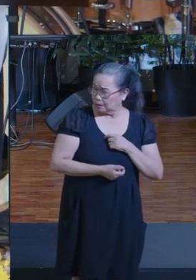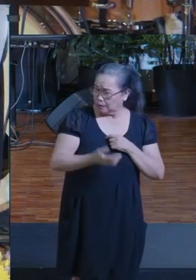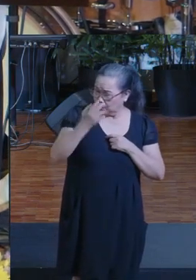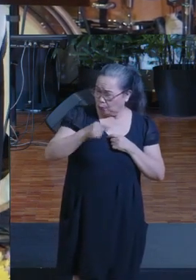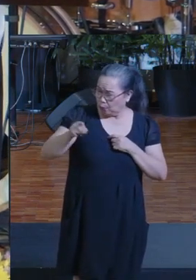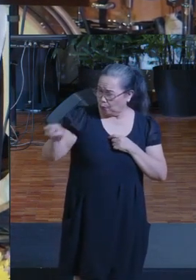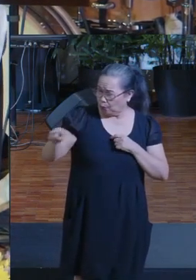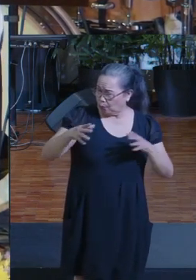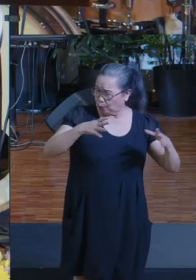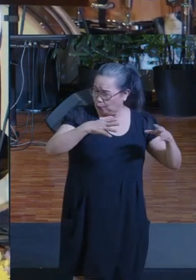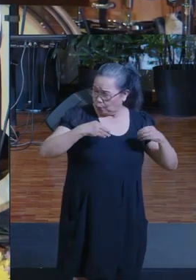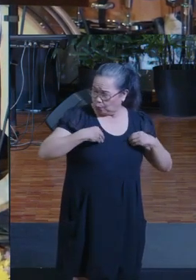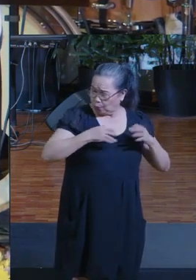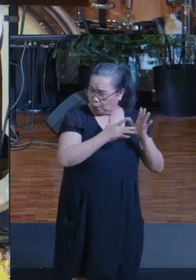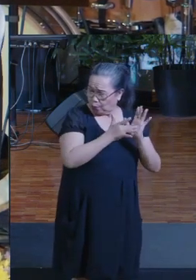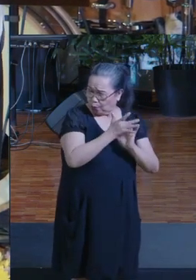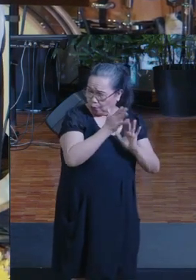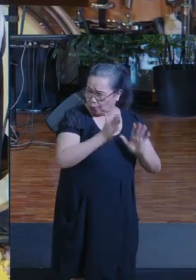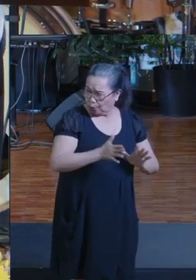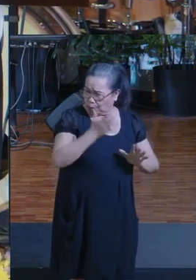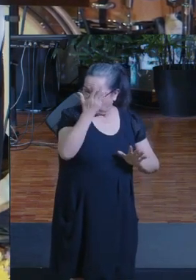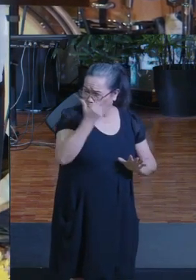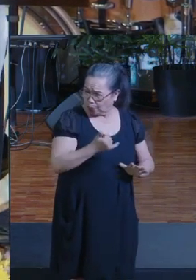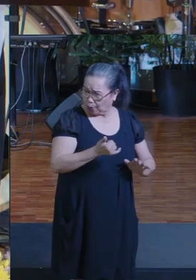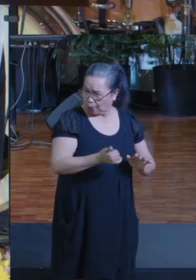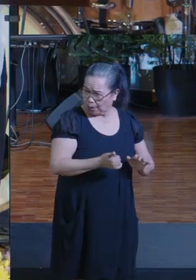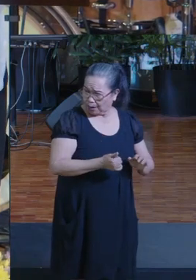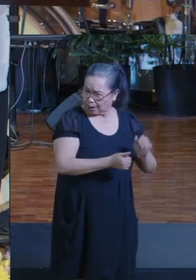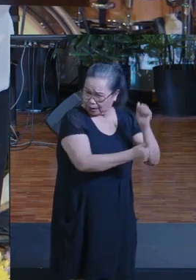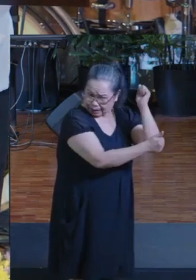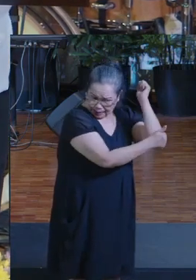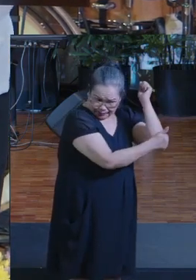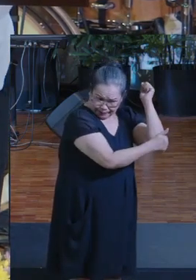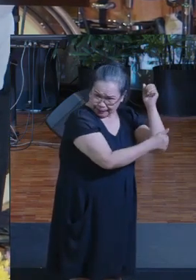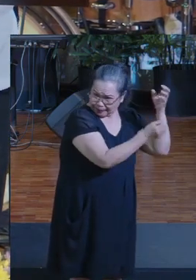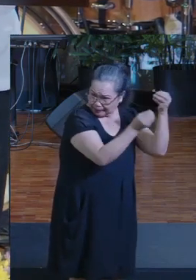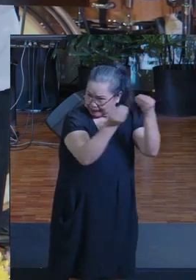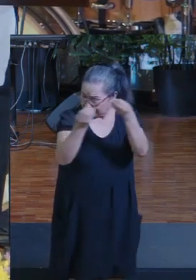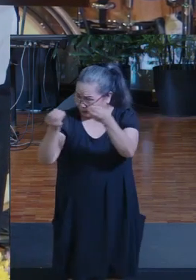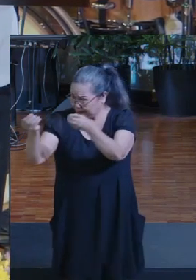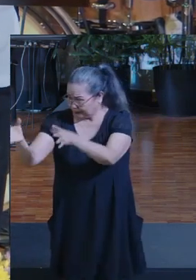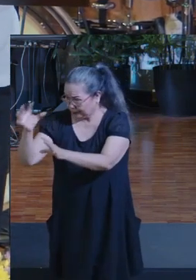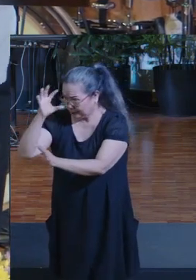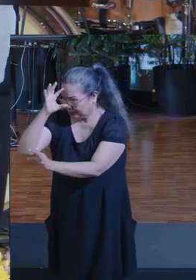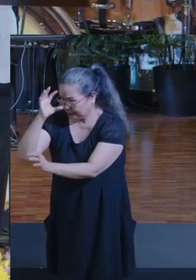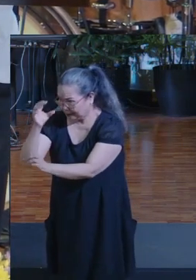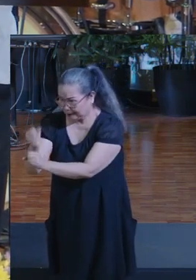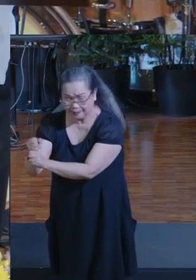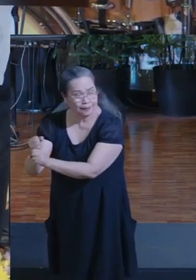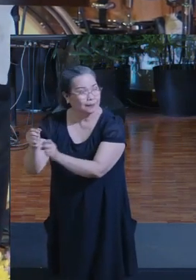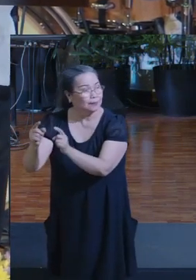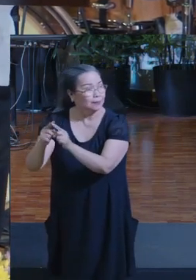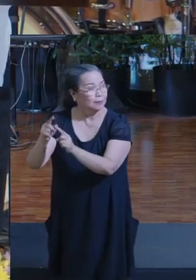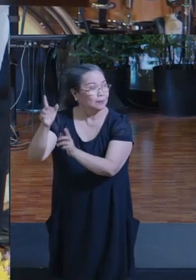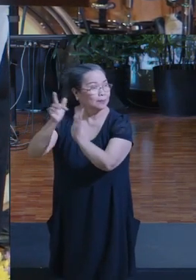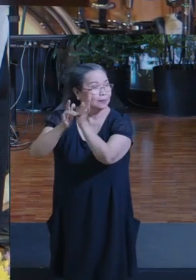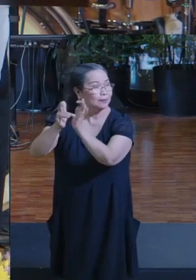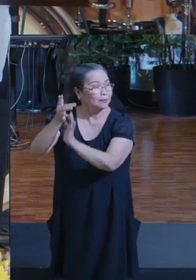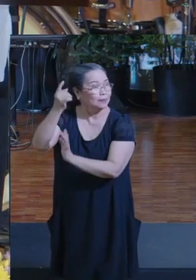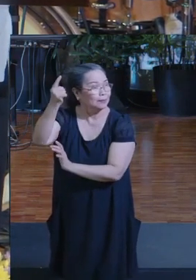Hintil ang mga pagpapala ni Abraham sa pamamagitan ng kanilang pananampalataya kay Jesus